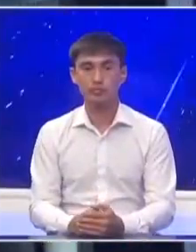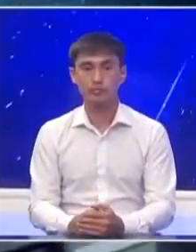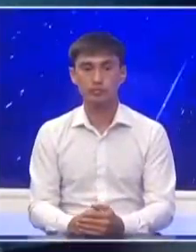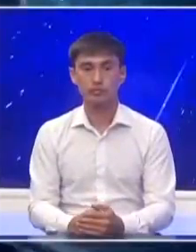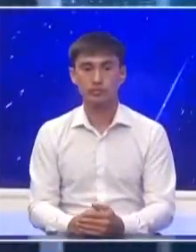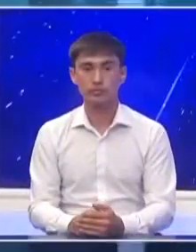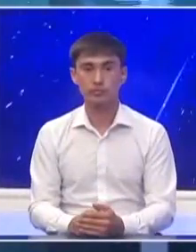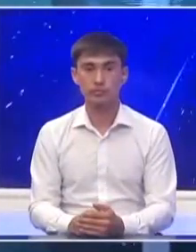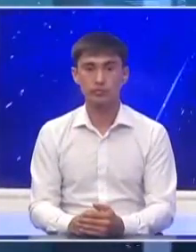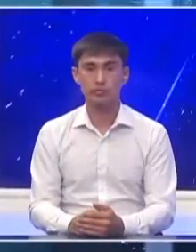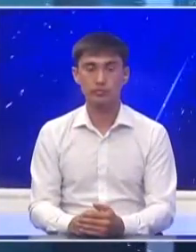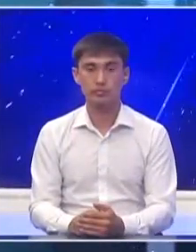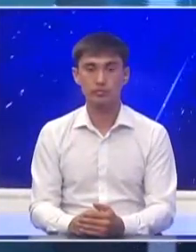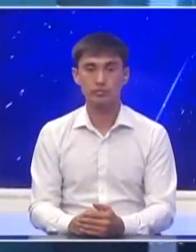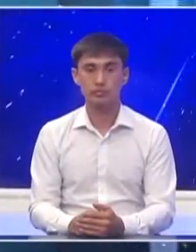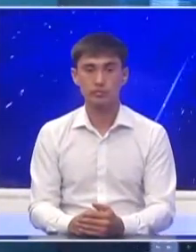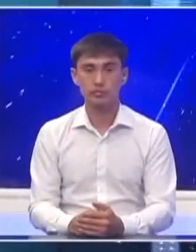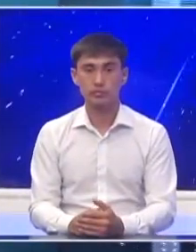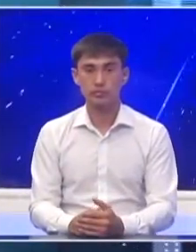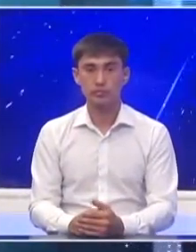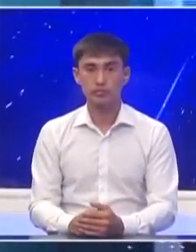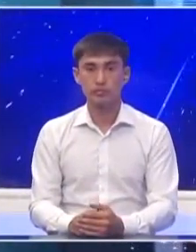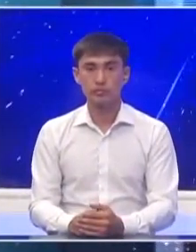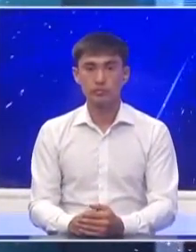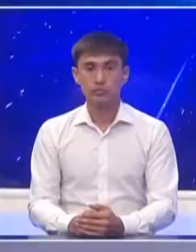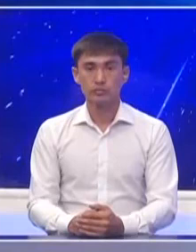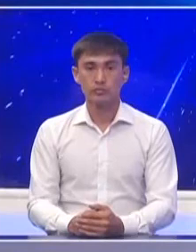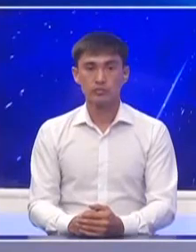Мадина Берек-Кызы, Еркин Тынымсеитов, телеканал ЖТСУ.